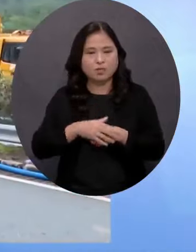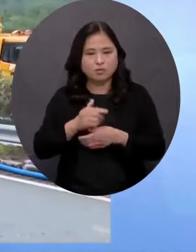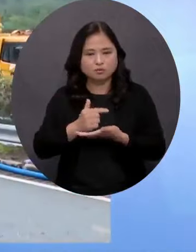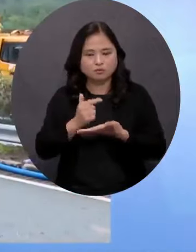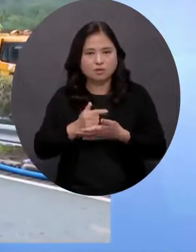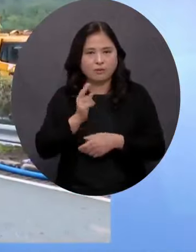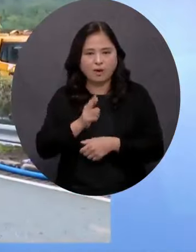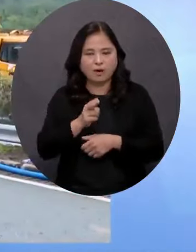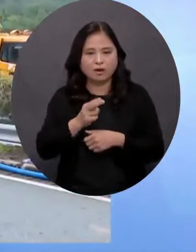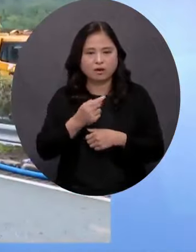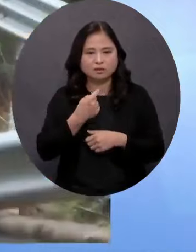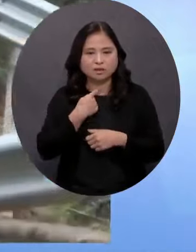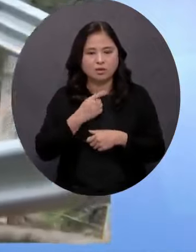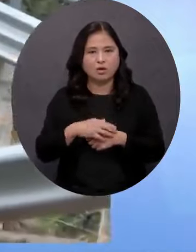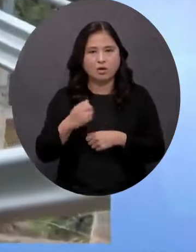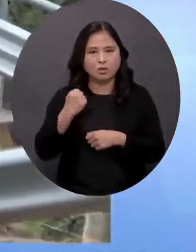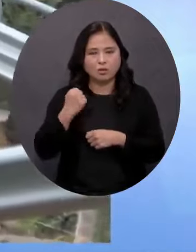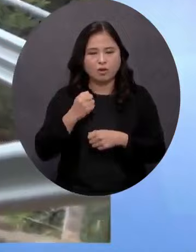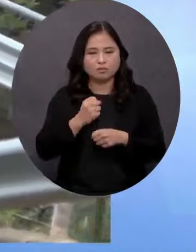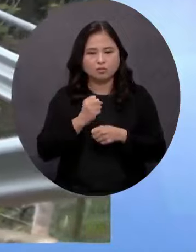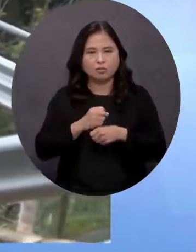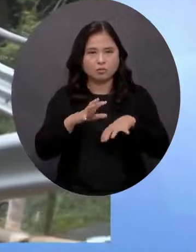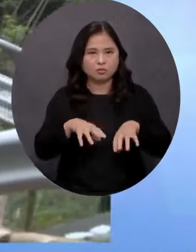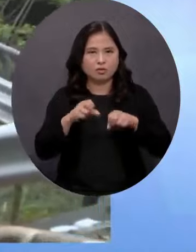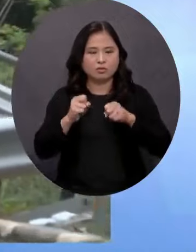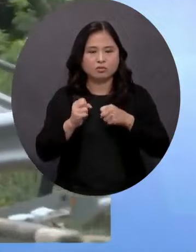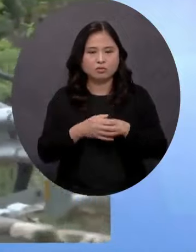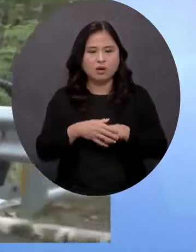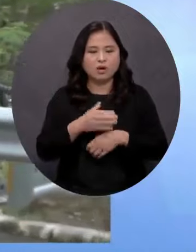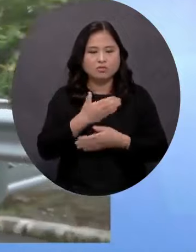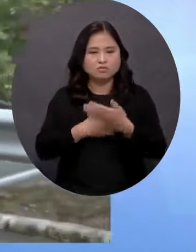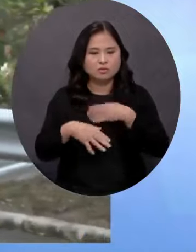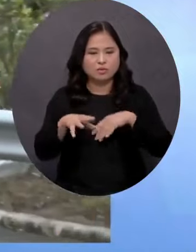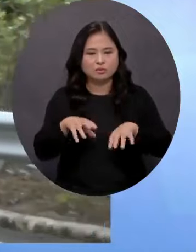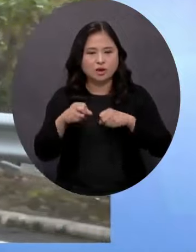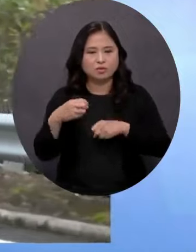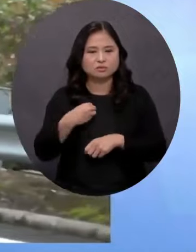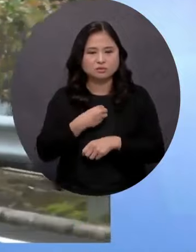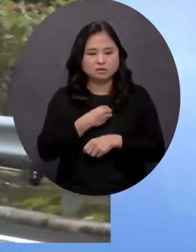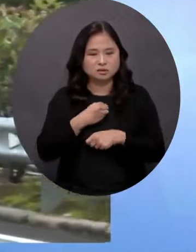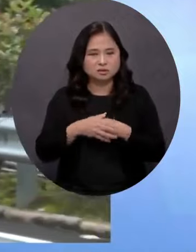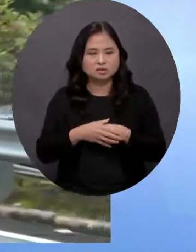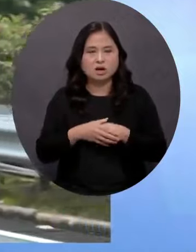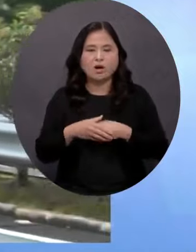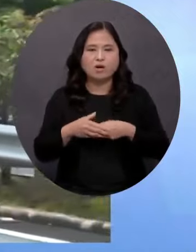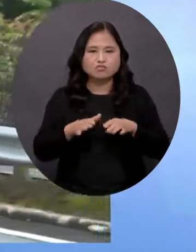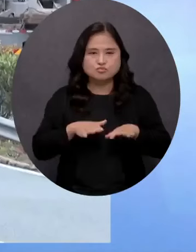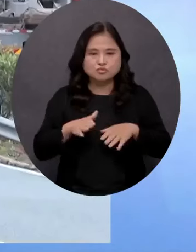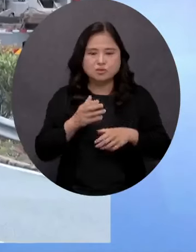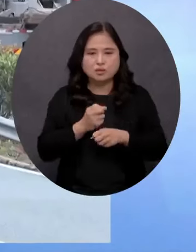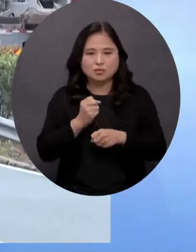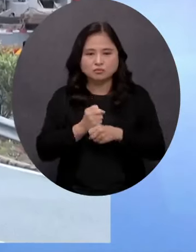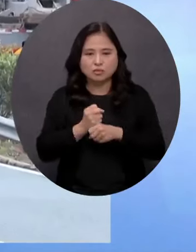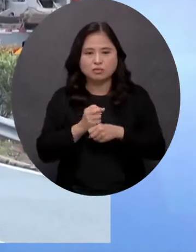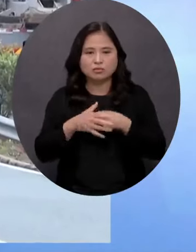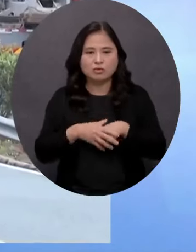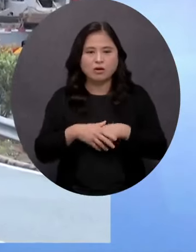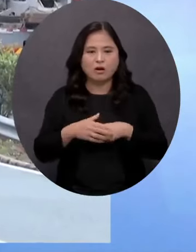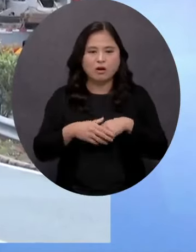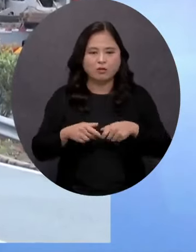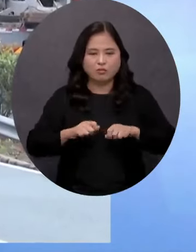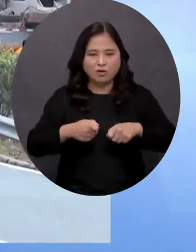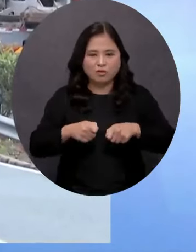要指示，要全力做好现场救援、伤员救治，妥善做好善后处置等工作，找紧抢修受